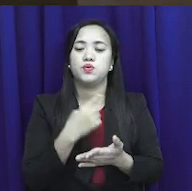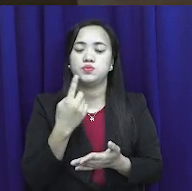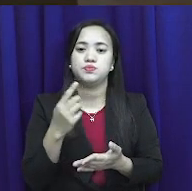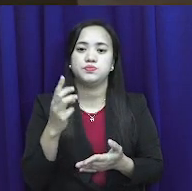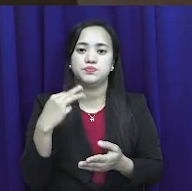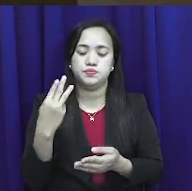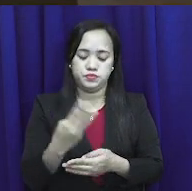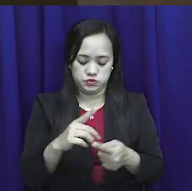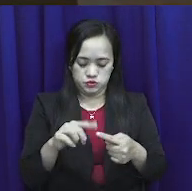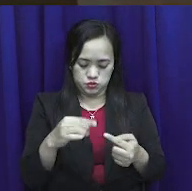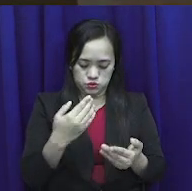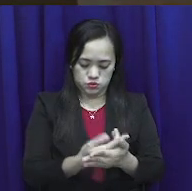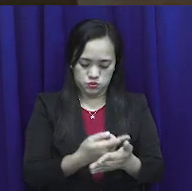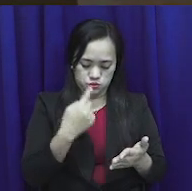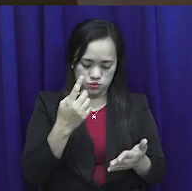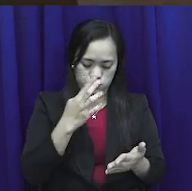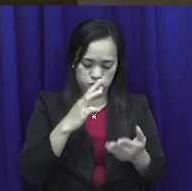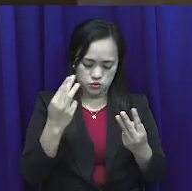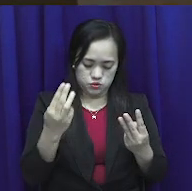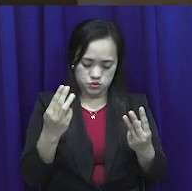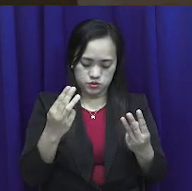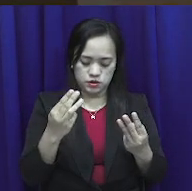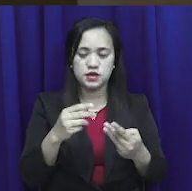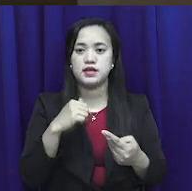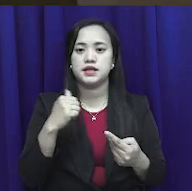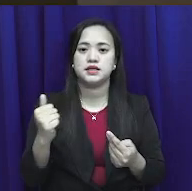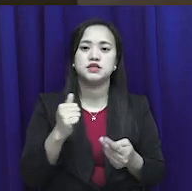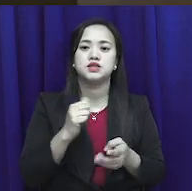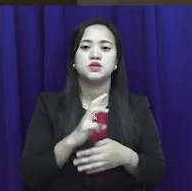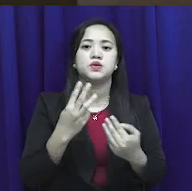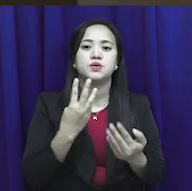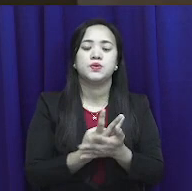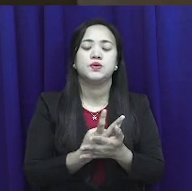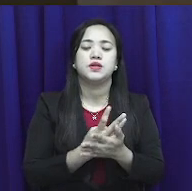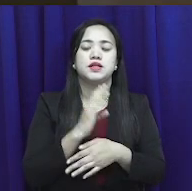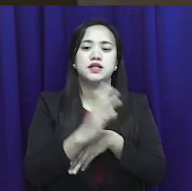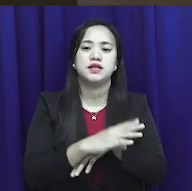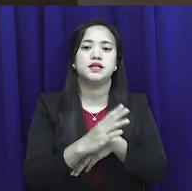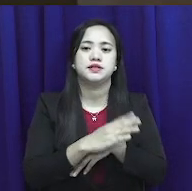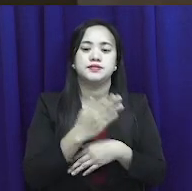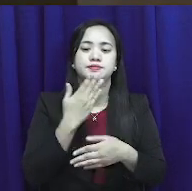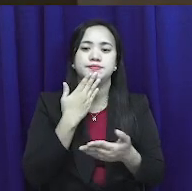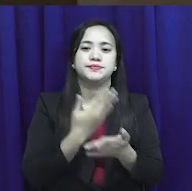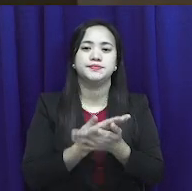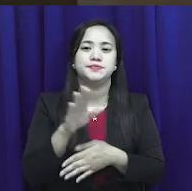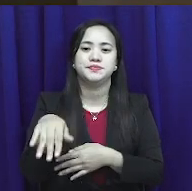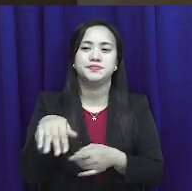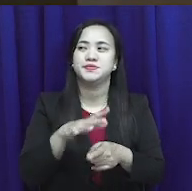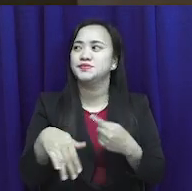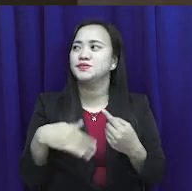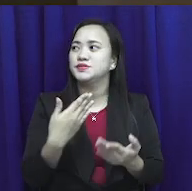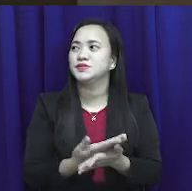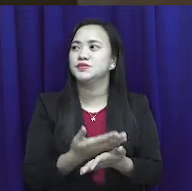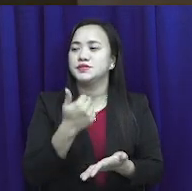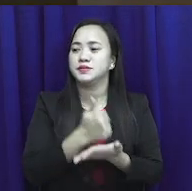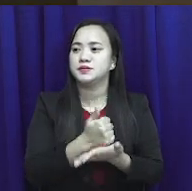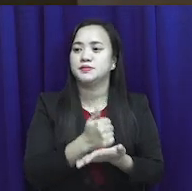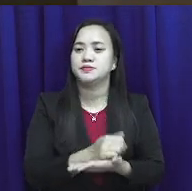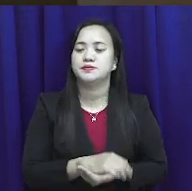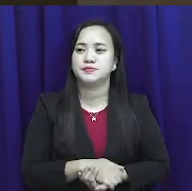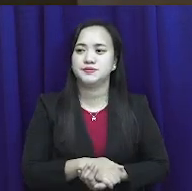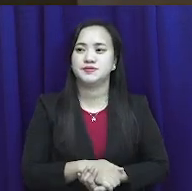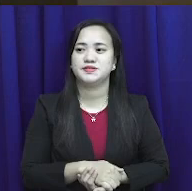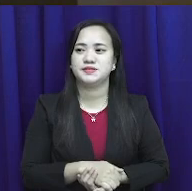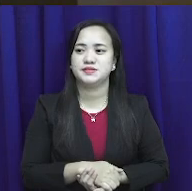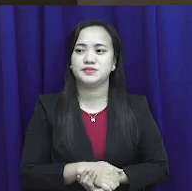ng nanonood sa amin sa buong mundo Maayong udto kaninyong tanan Ayan Yes maam cch